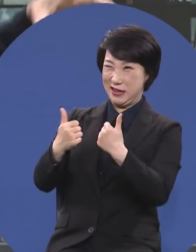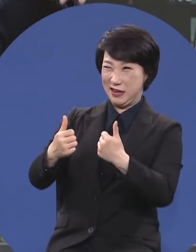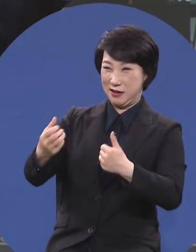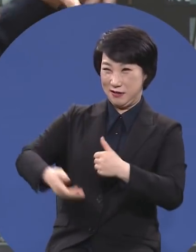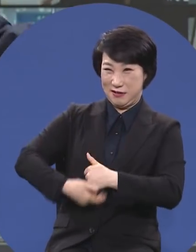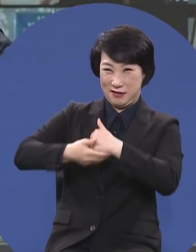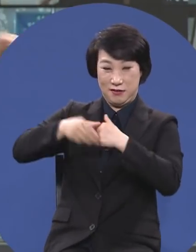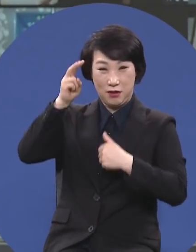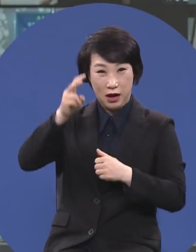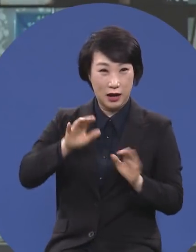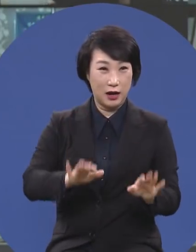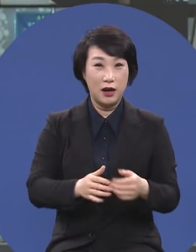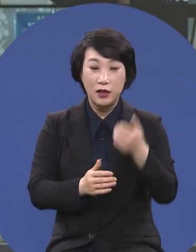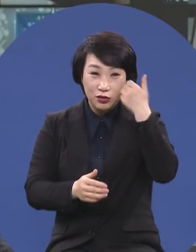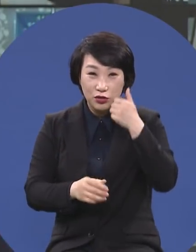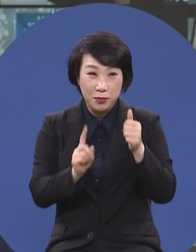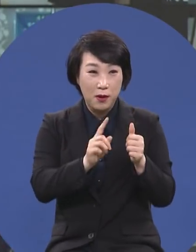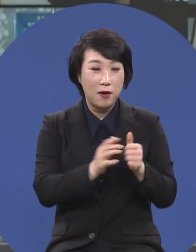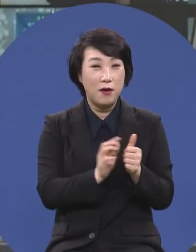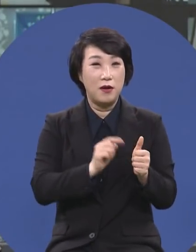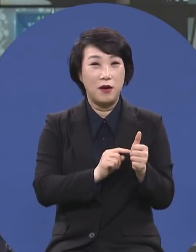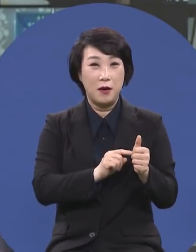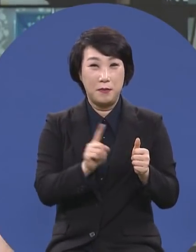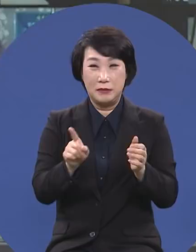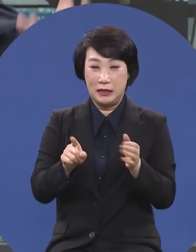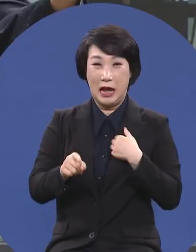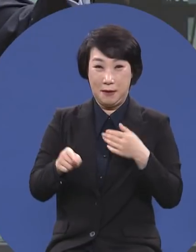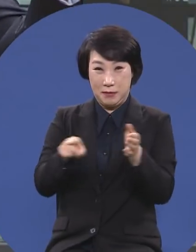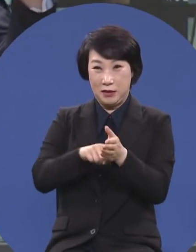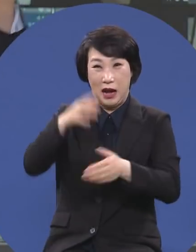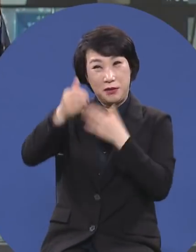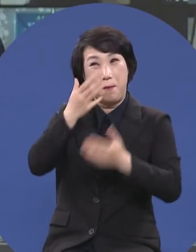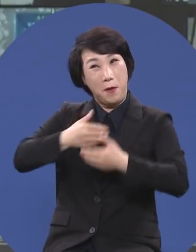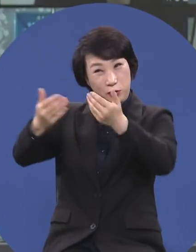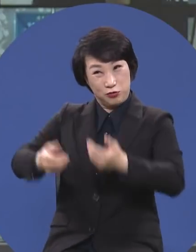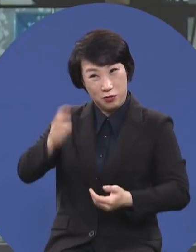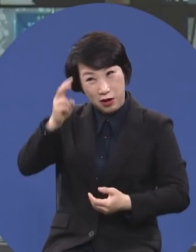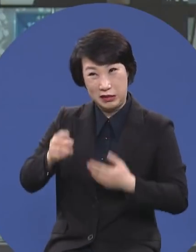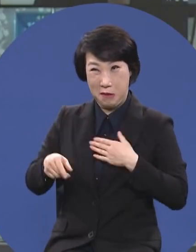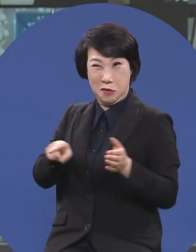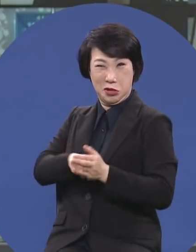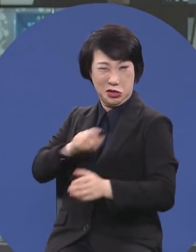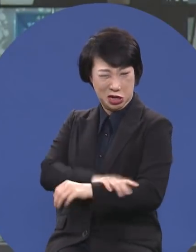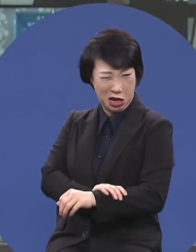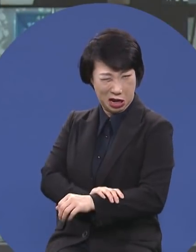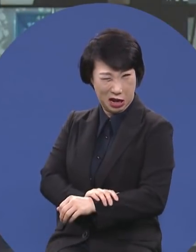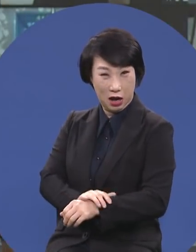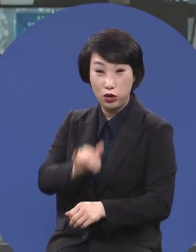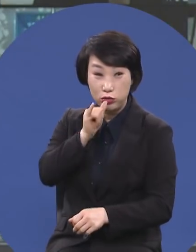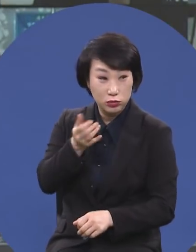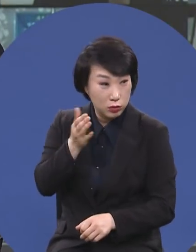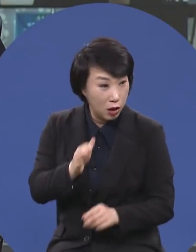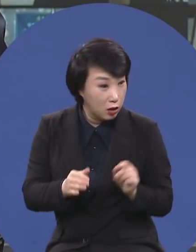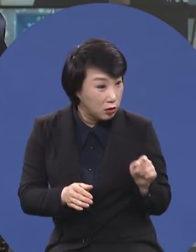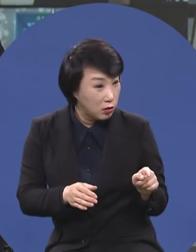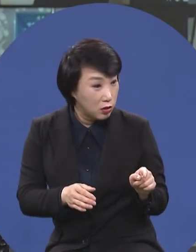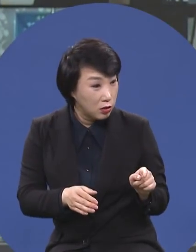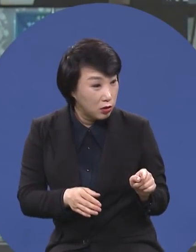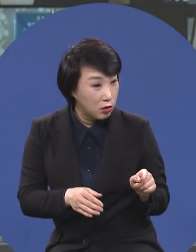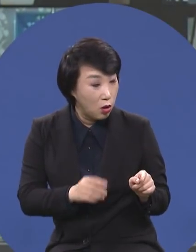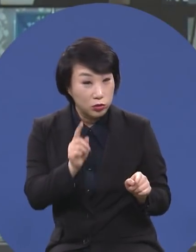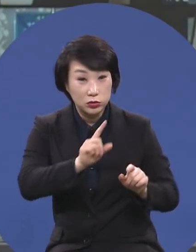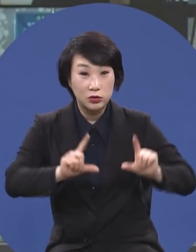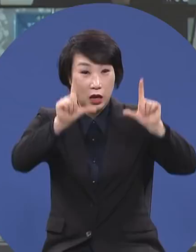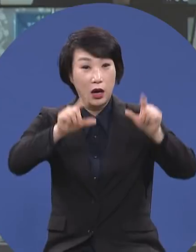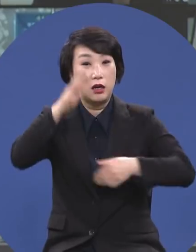나는 이 정도 믿으면 하나님이 축복하실 거야. 내가 이렇게 잘 믿는데 하는데 어느